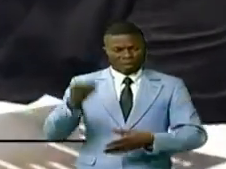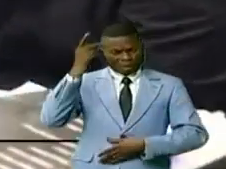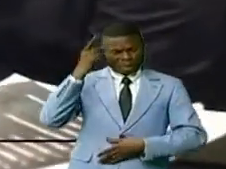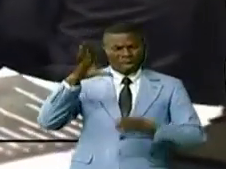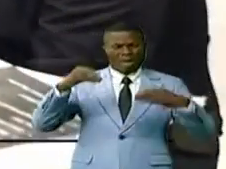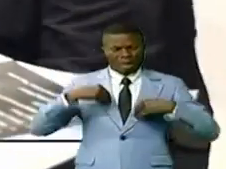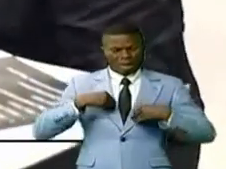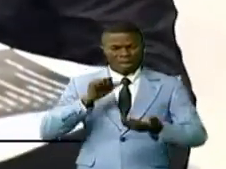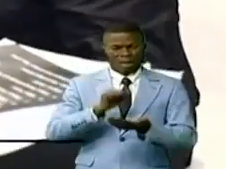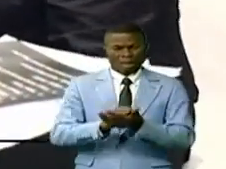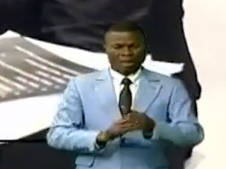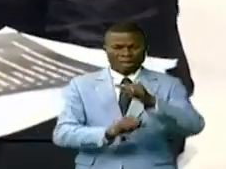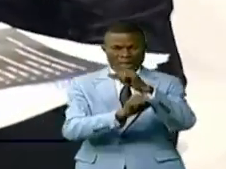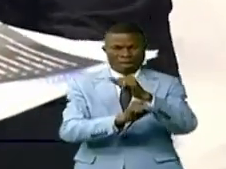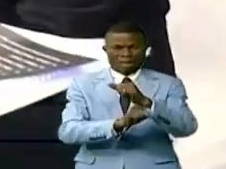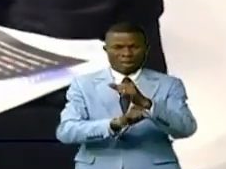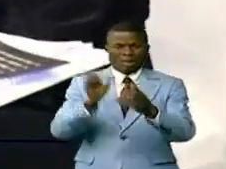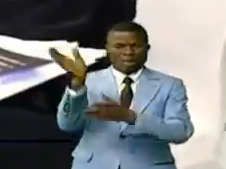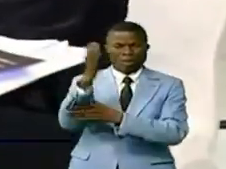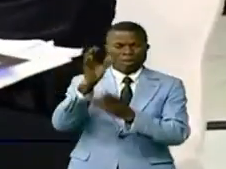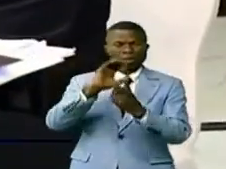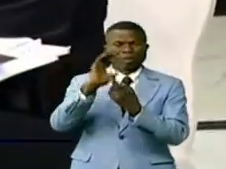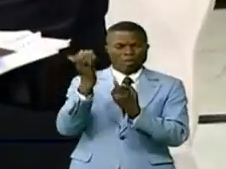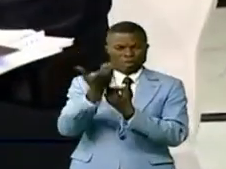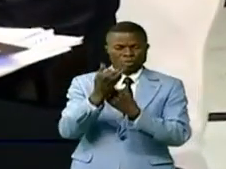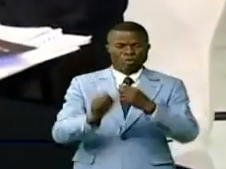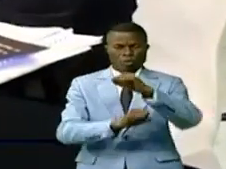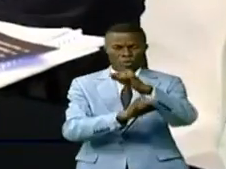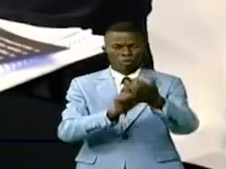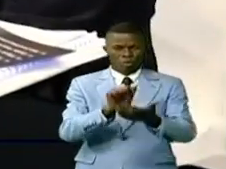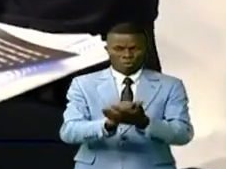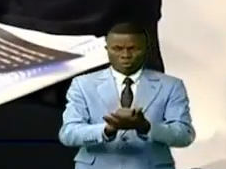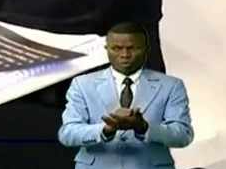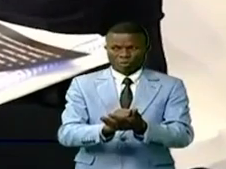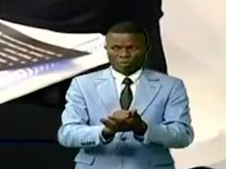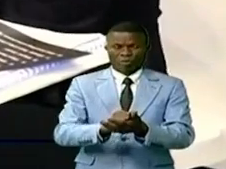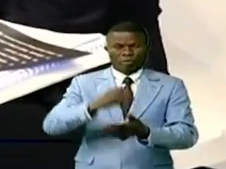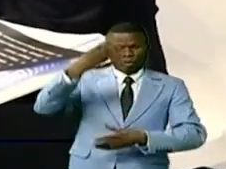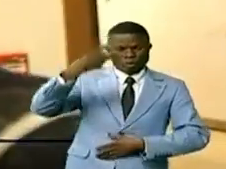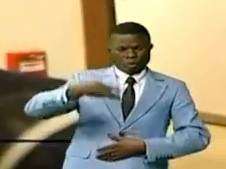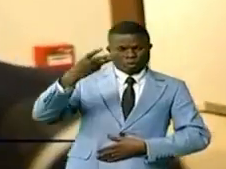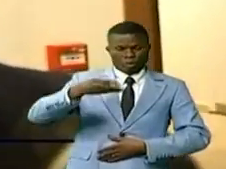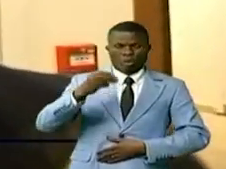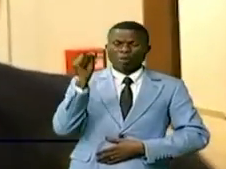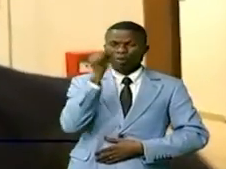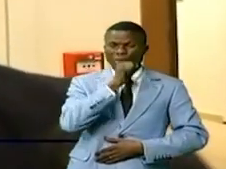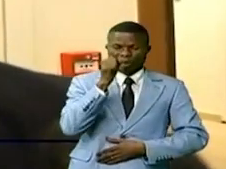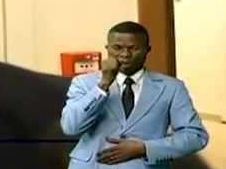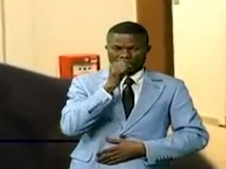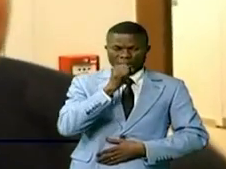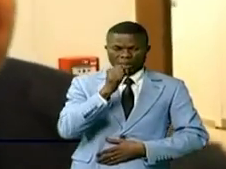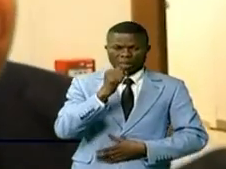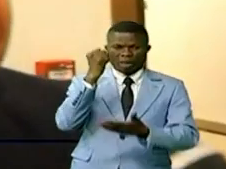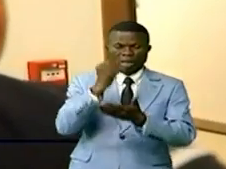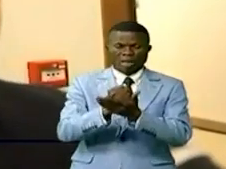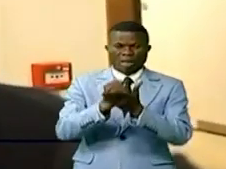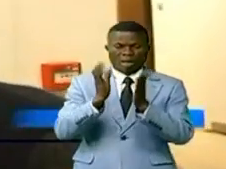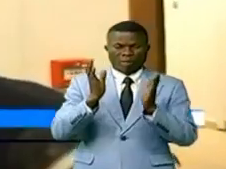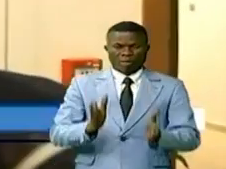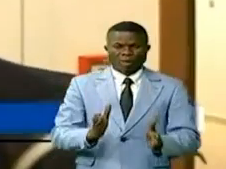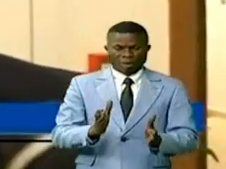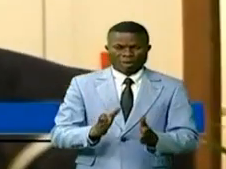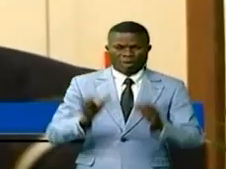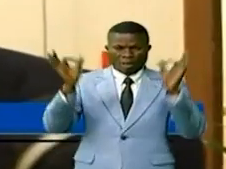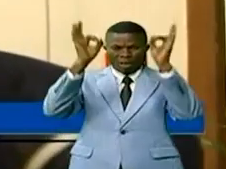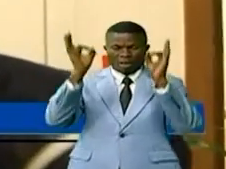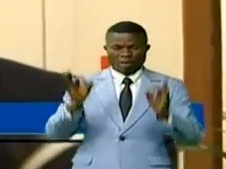qui prônent le brassage de culture. C'est le troisième concert que l'ambassade de la